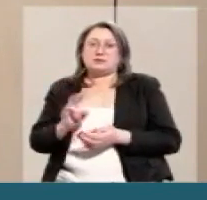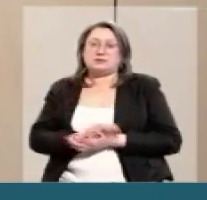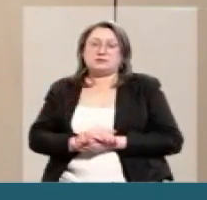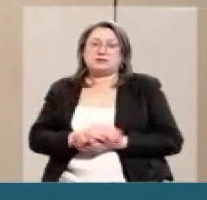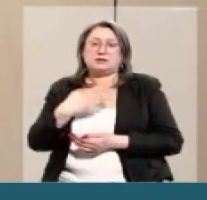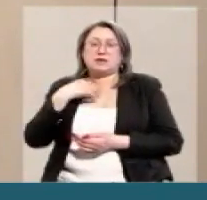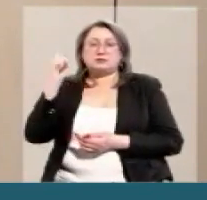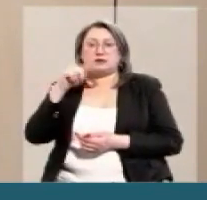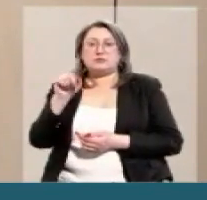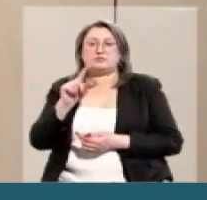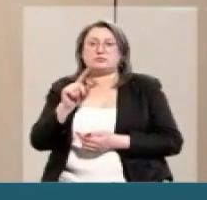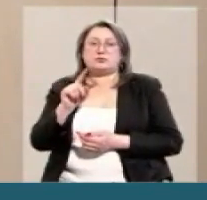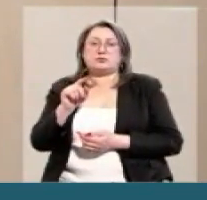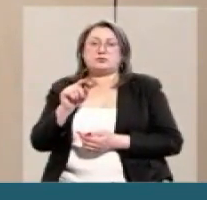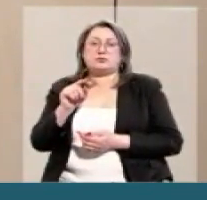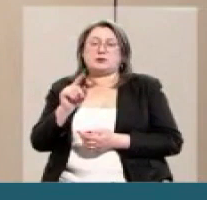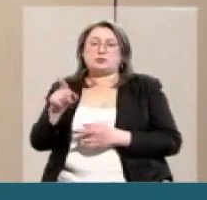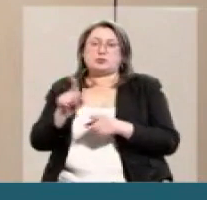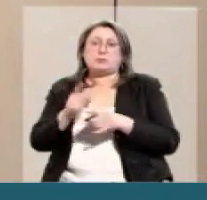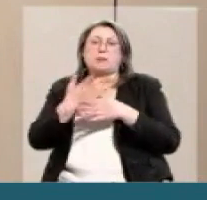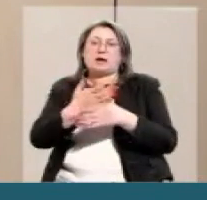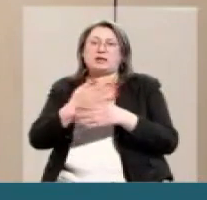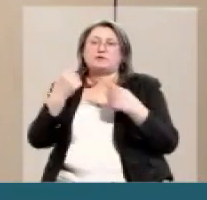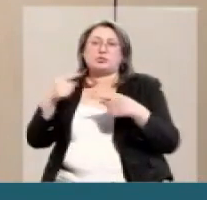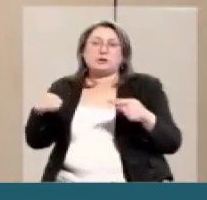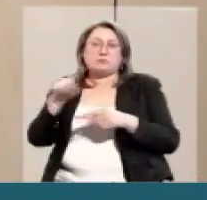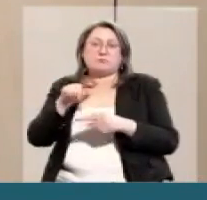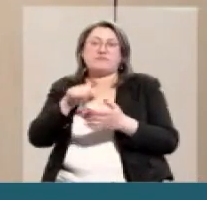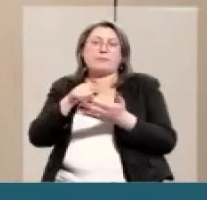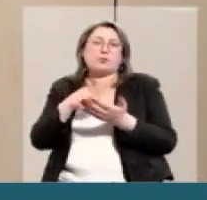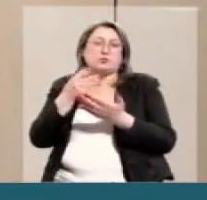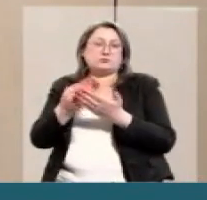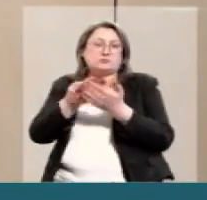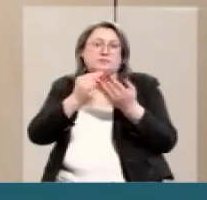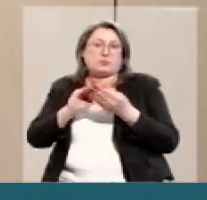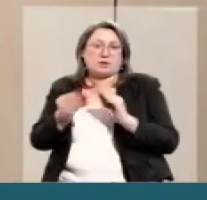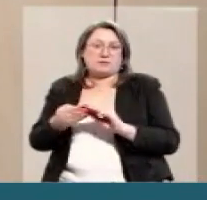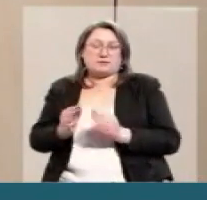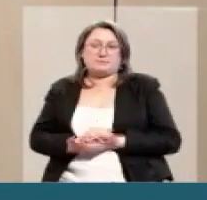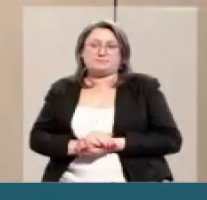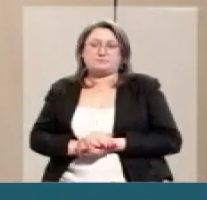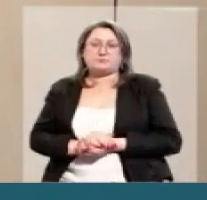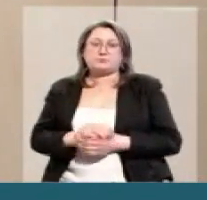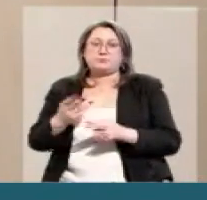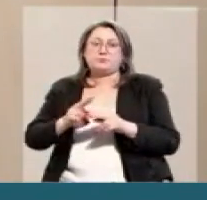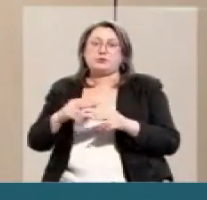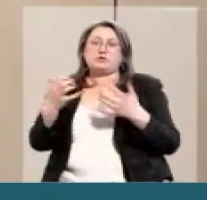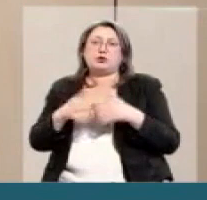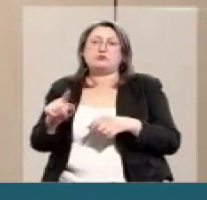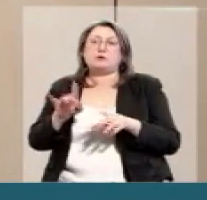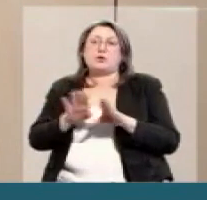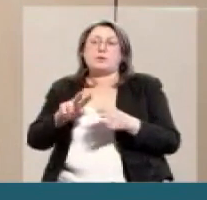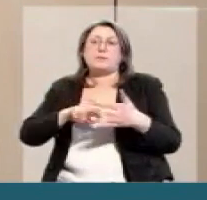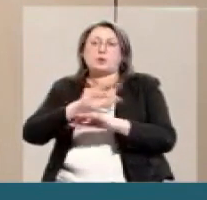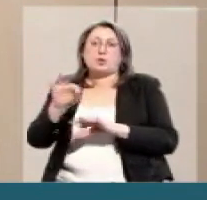И я знаю, также вот, они помогли и другим в каких-то других вопросах проблемных. Вот, и поэтому я считаю, что вот такой